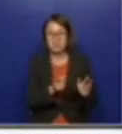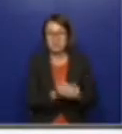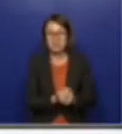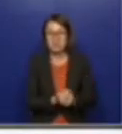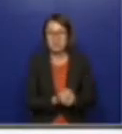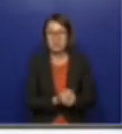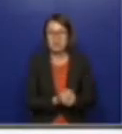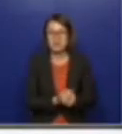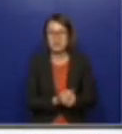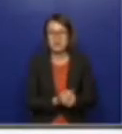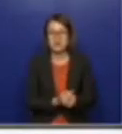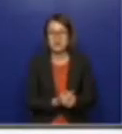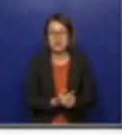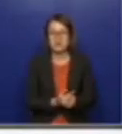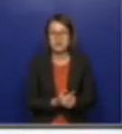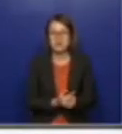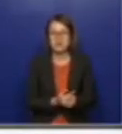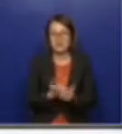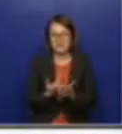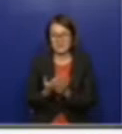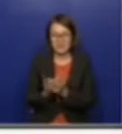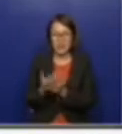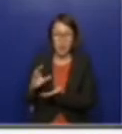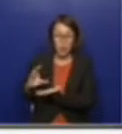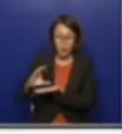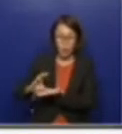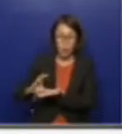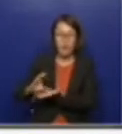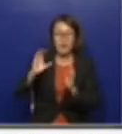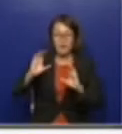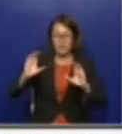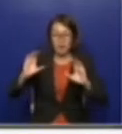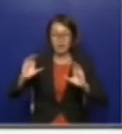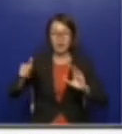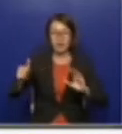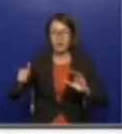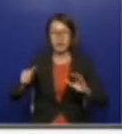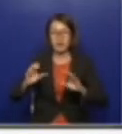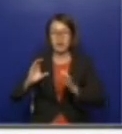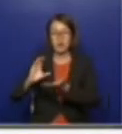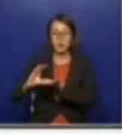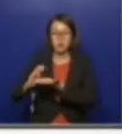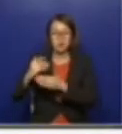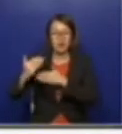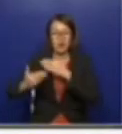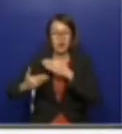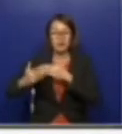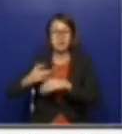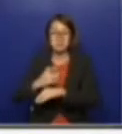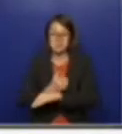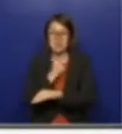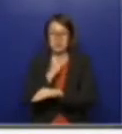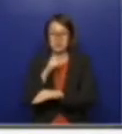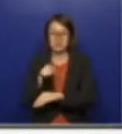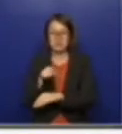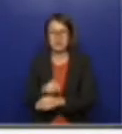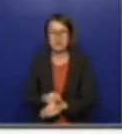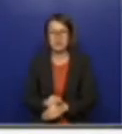ขอให้เขามีโอกาสได้ใช้งบประมาณจากรัฐได้จากกองทุนพัฒนาพรรคการเมืองแต่อันให